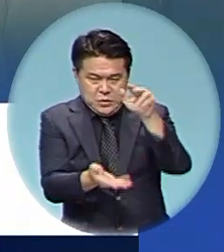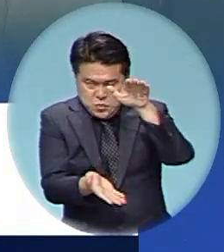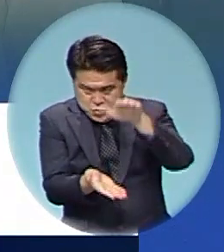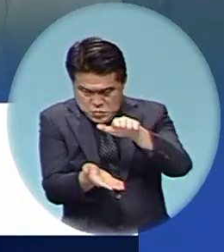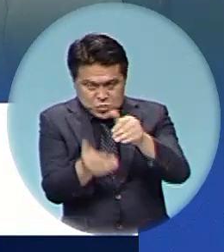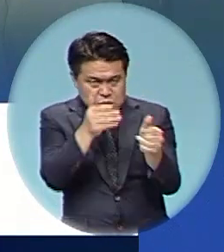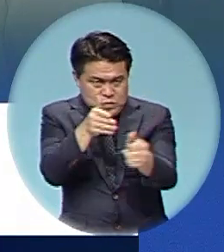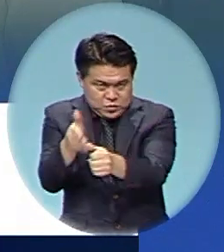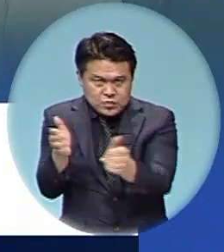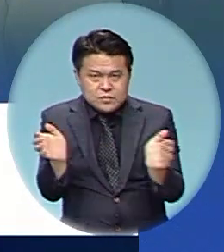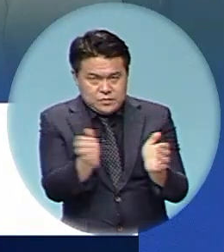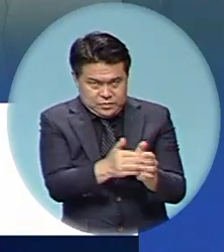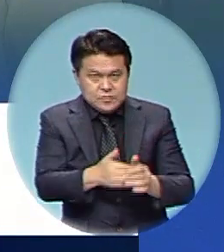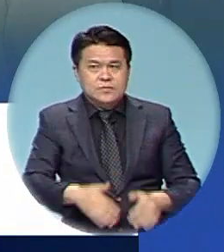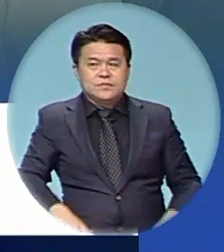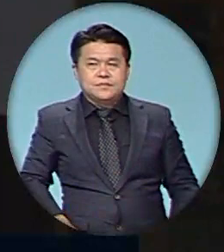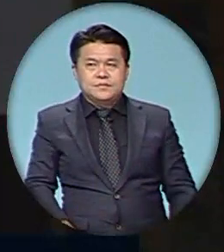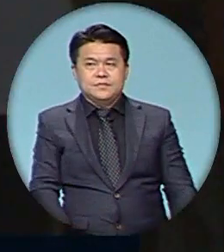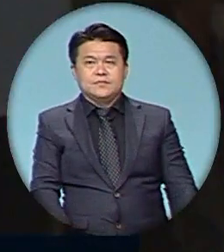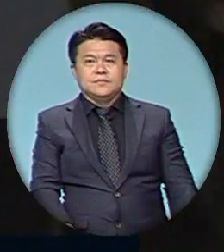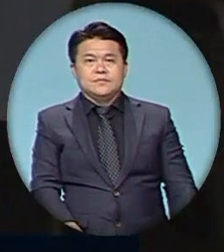권고했습니다. 한지영 기자입니다.